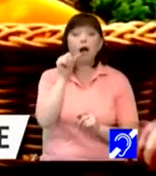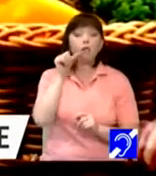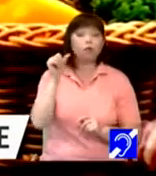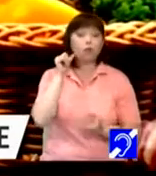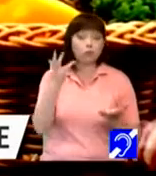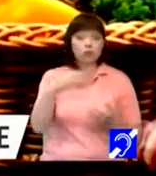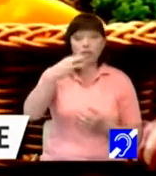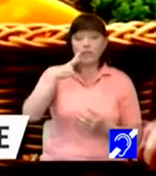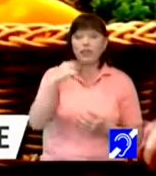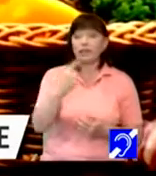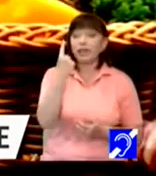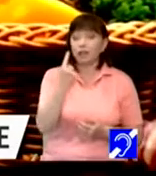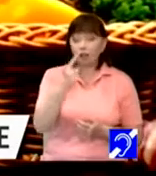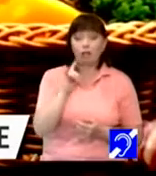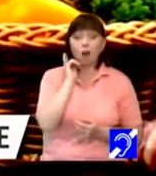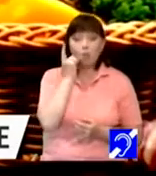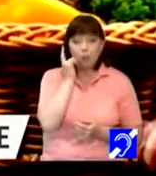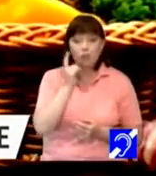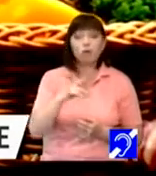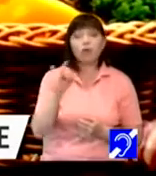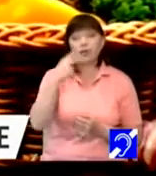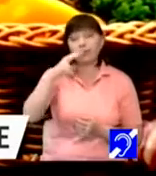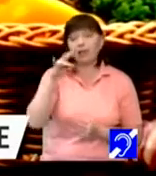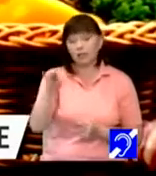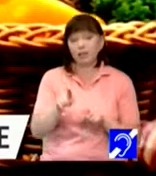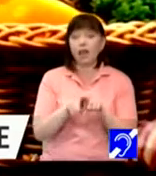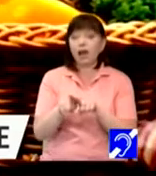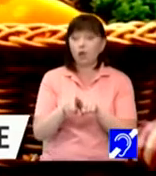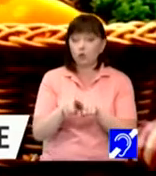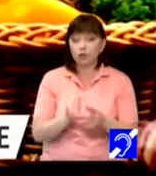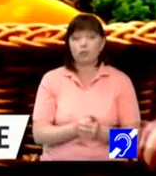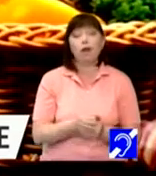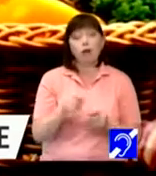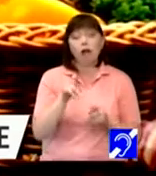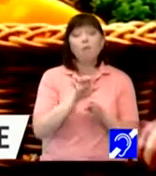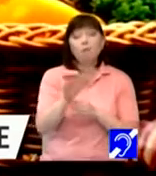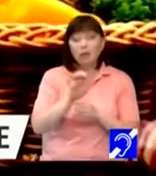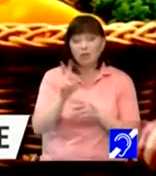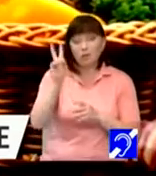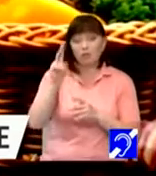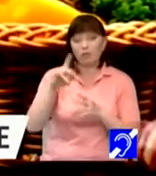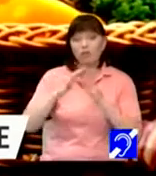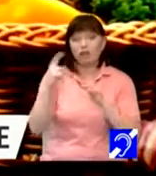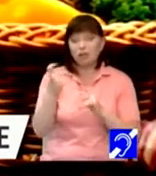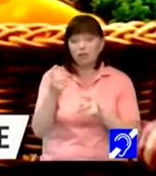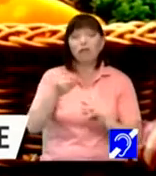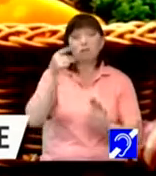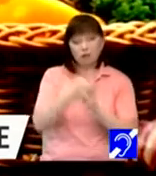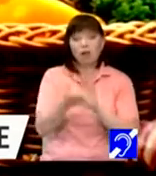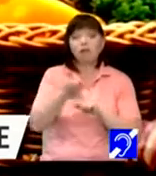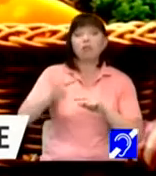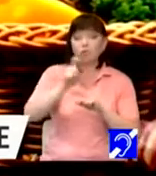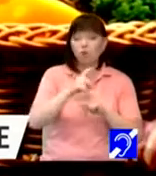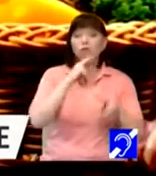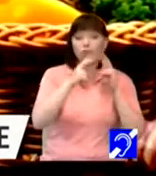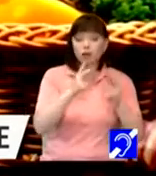trecut, 30 de lei kilogramul de roșii și 20 de lei cel de castraveți. Producătorii se plâng de cheltuieli tot mai mari și speră să își